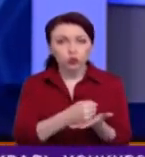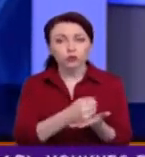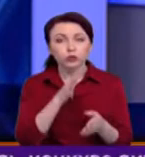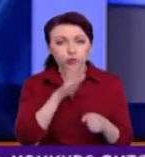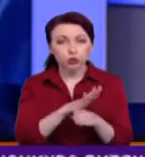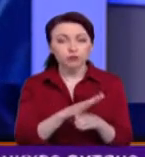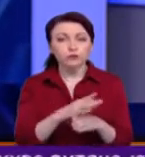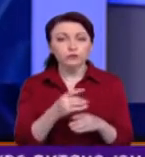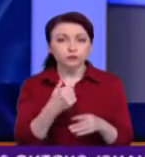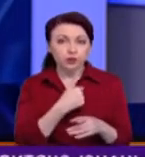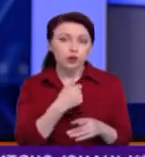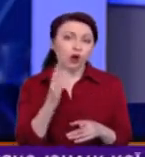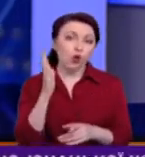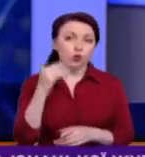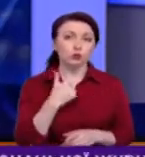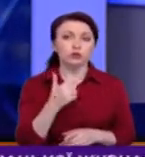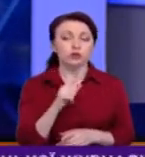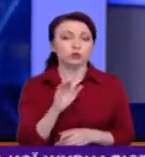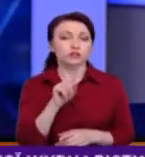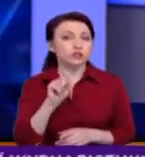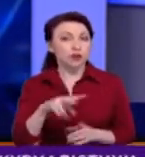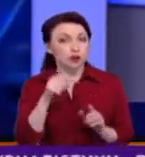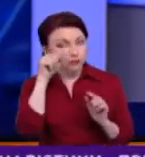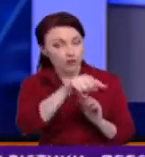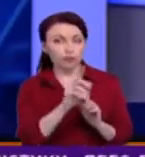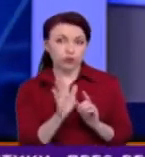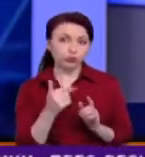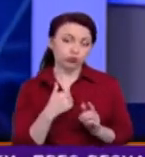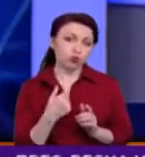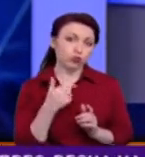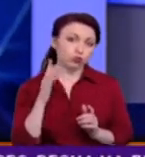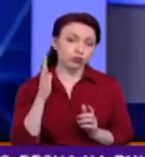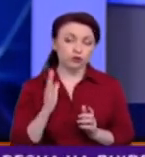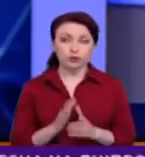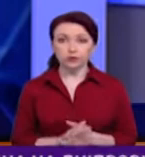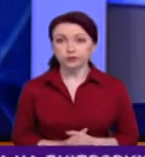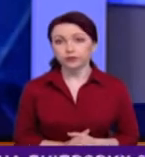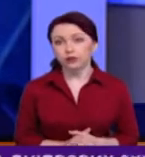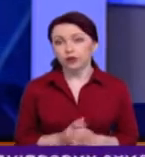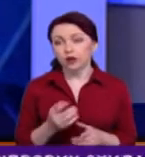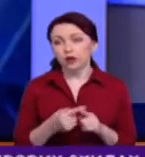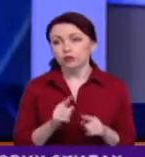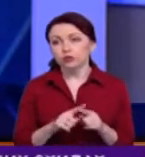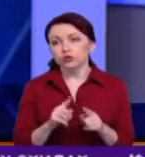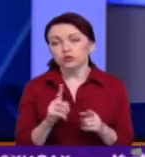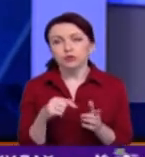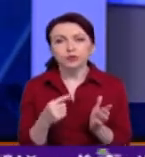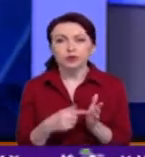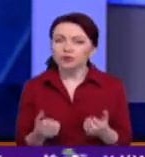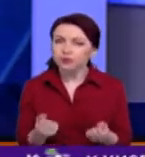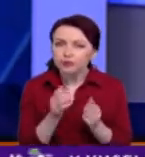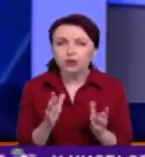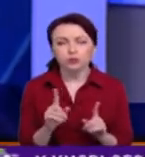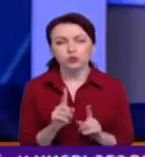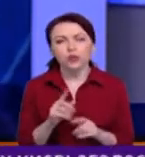я за неї проголосую. Тут немає ніяких застережень, що я якимось чином це питання якимось там зволікаю чи не підтримую. Ну, а